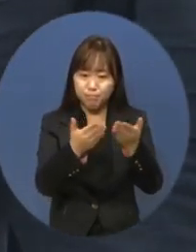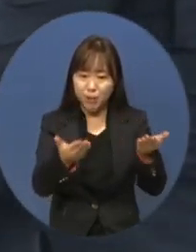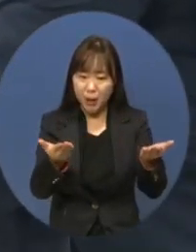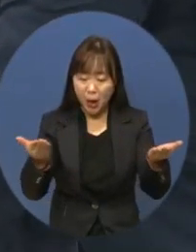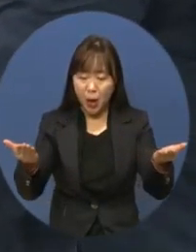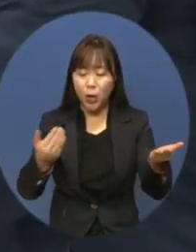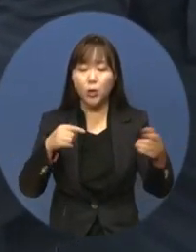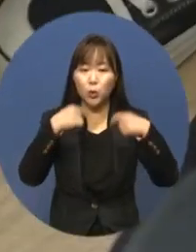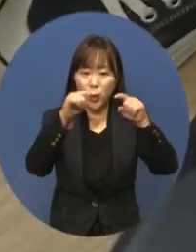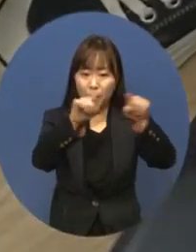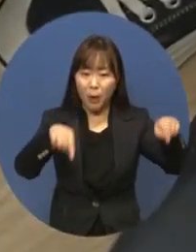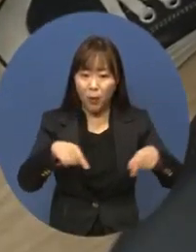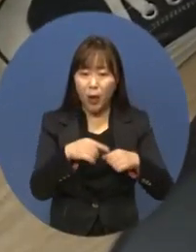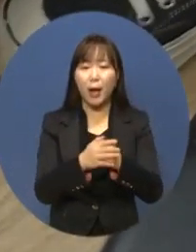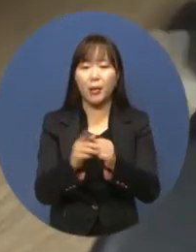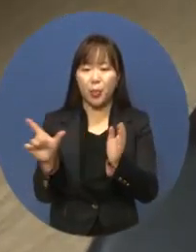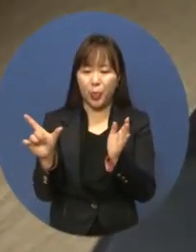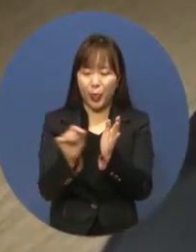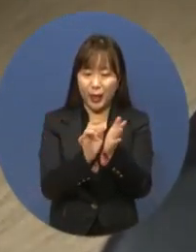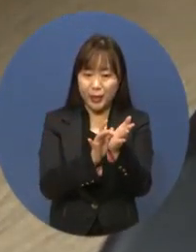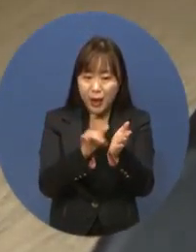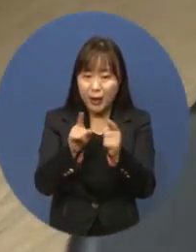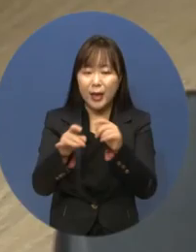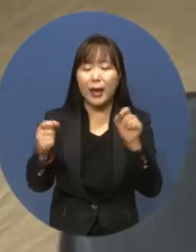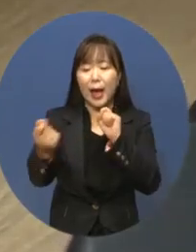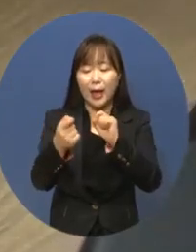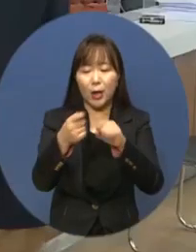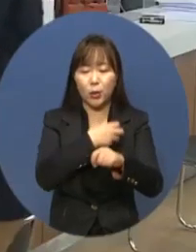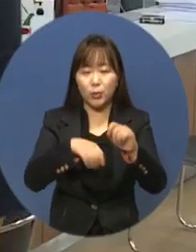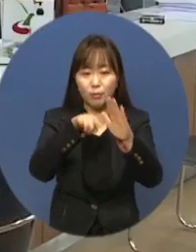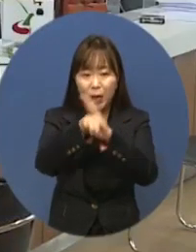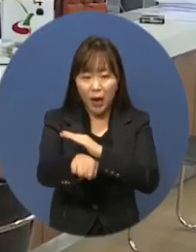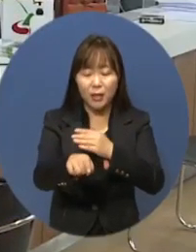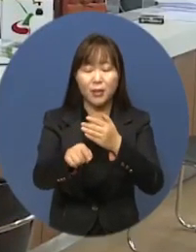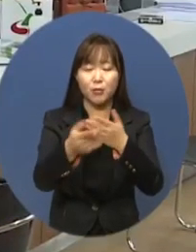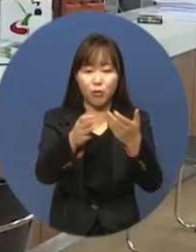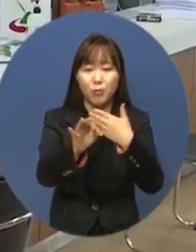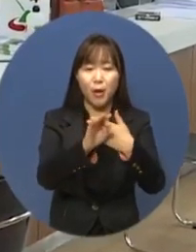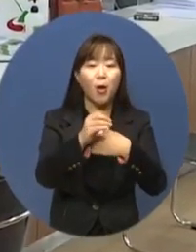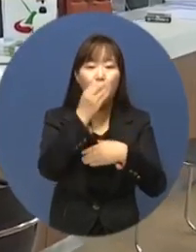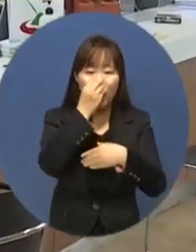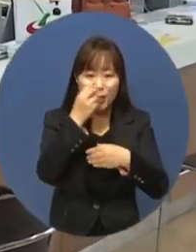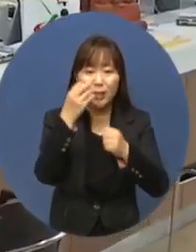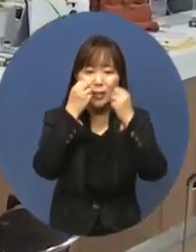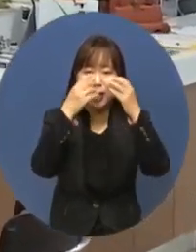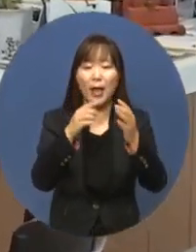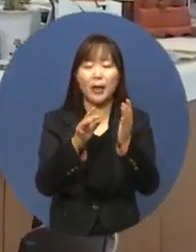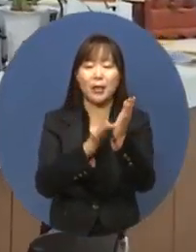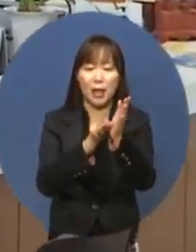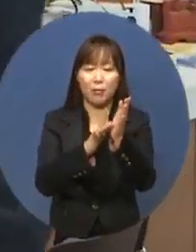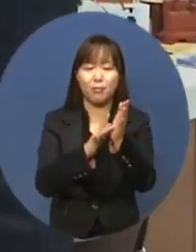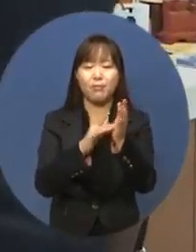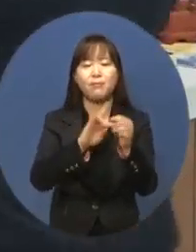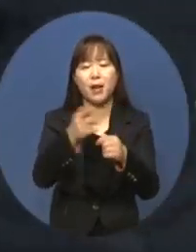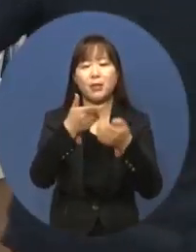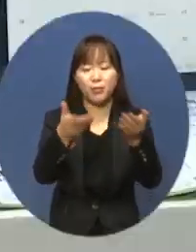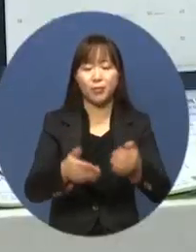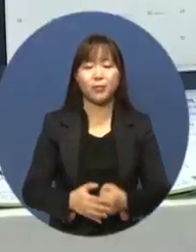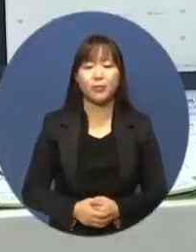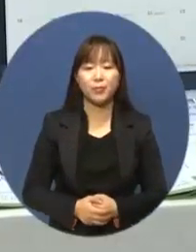종이 팩과 패 건전지를 가까운 읍면사무소 로 가져가면 화장지 워 새 건전지로 교환해 줍니다